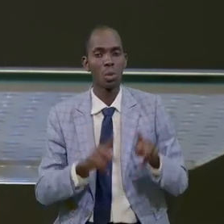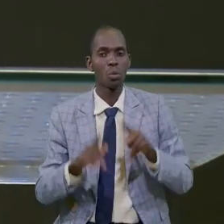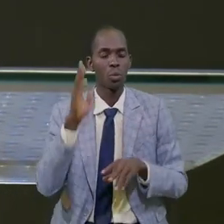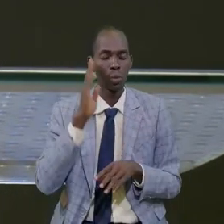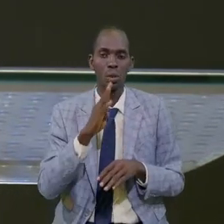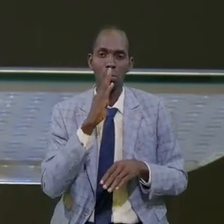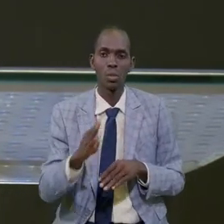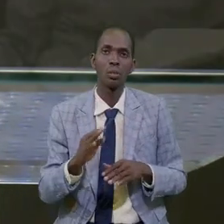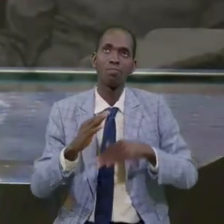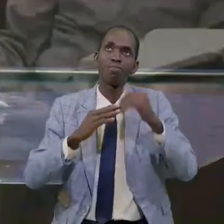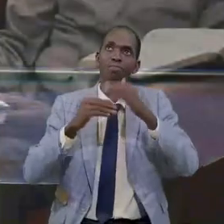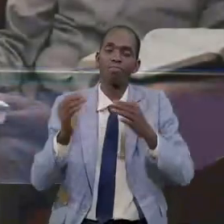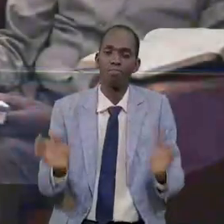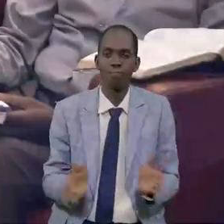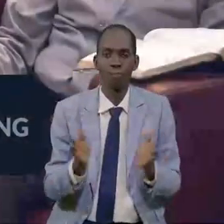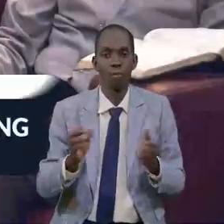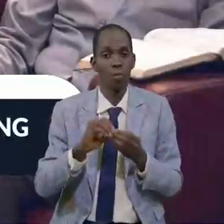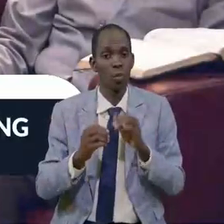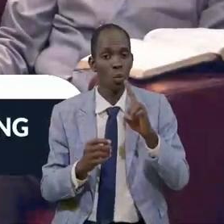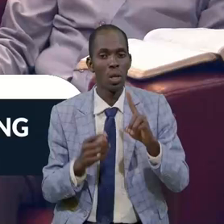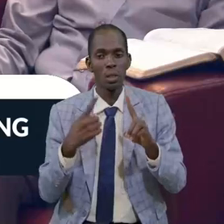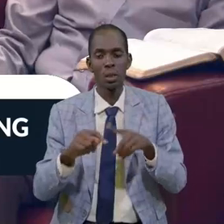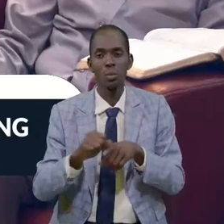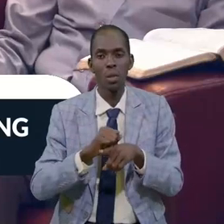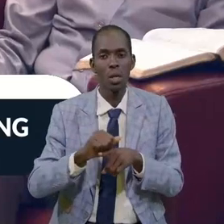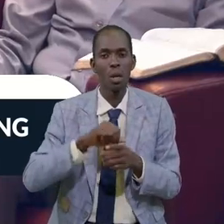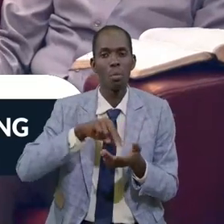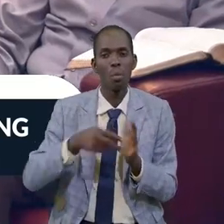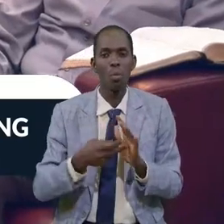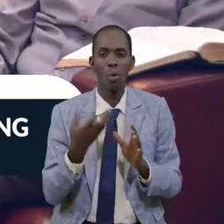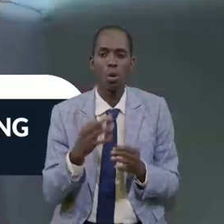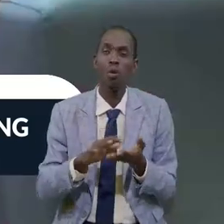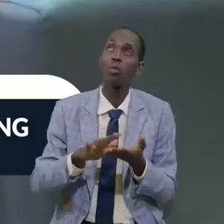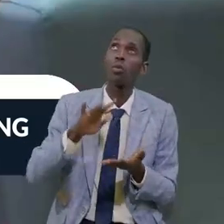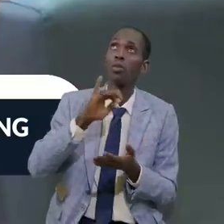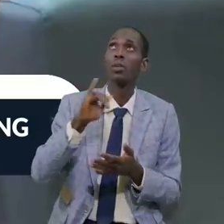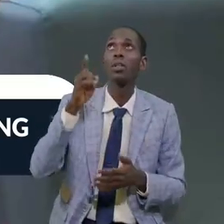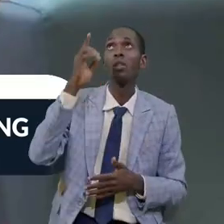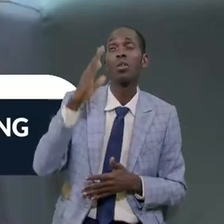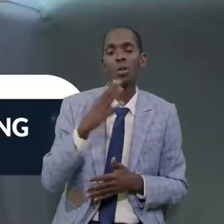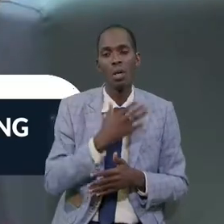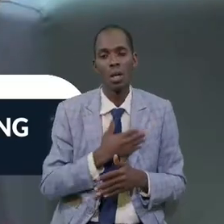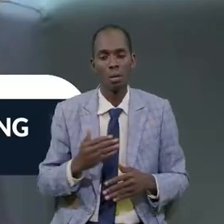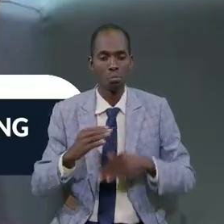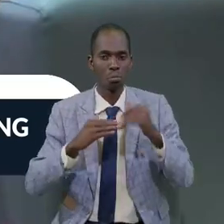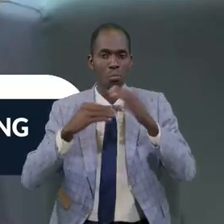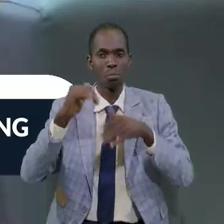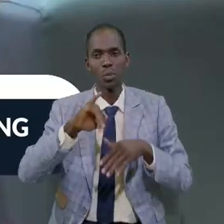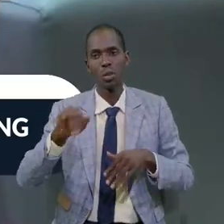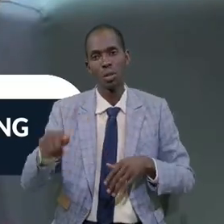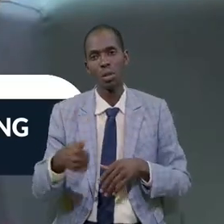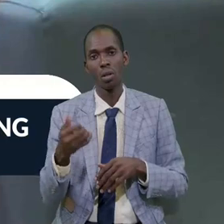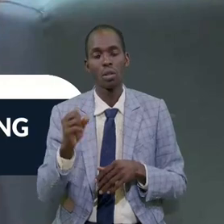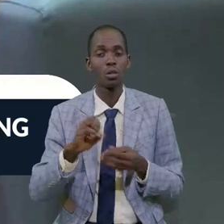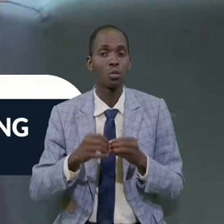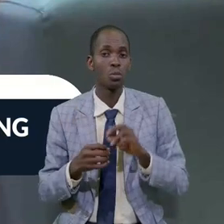partie, premier point, c'est l'objectif pratique de glorifier Dieu et édifier les autres. Deuxième